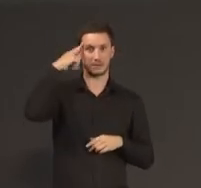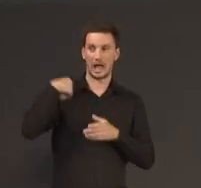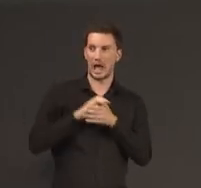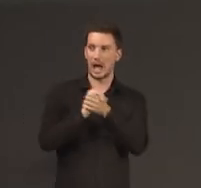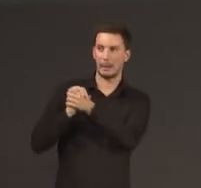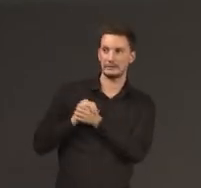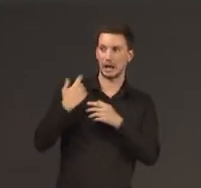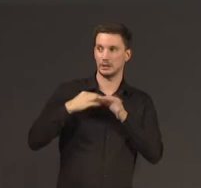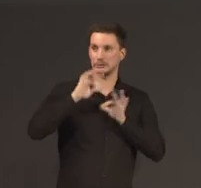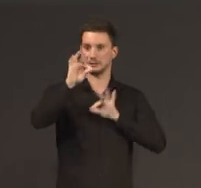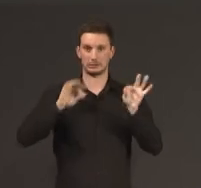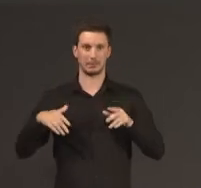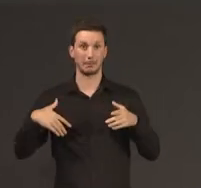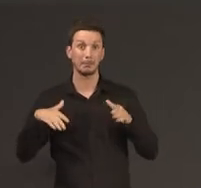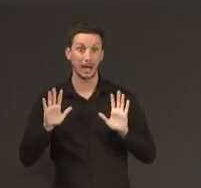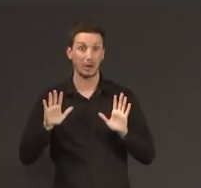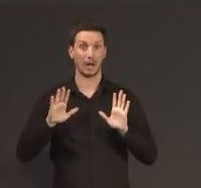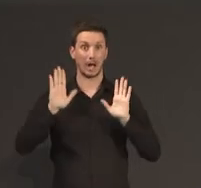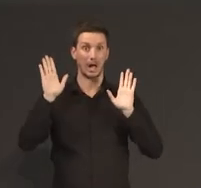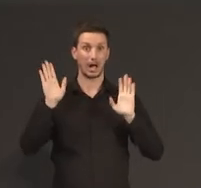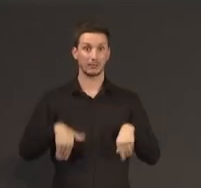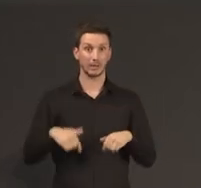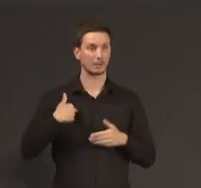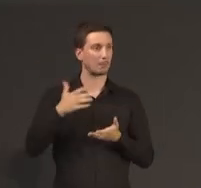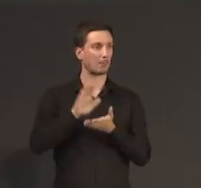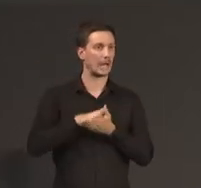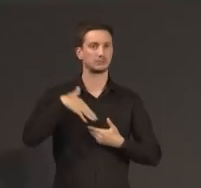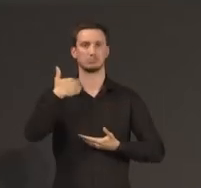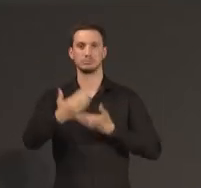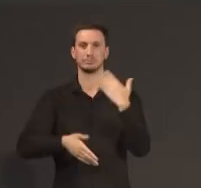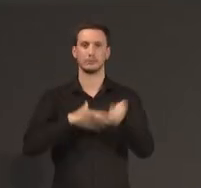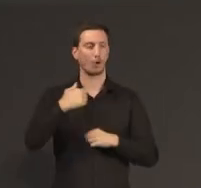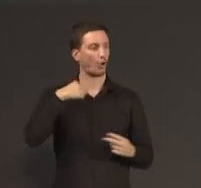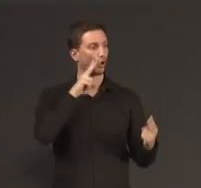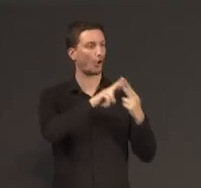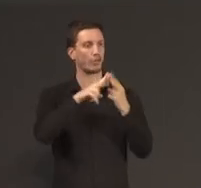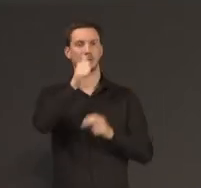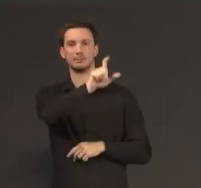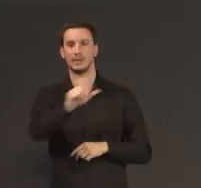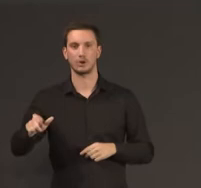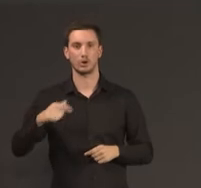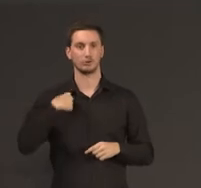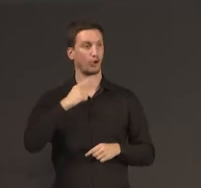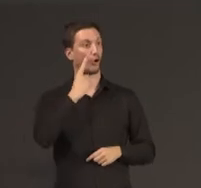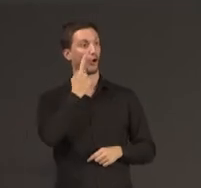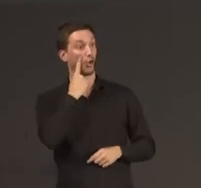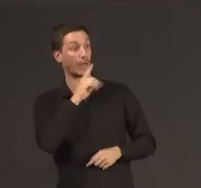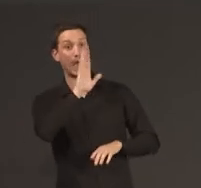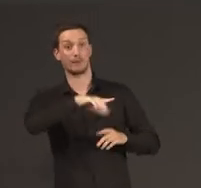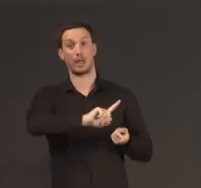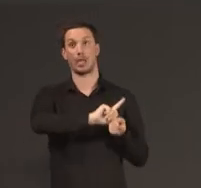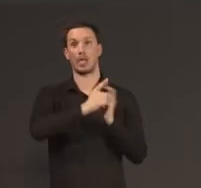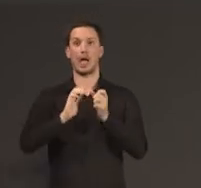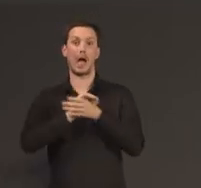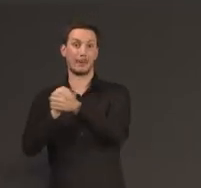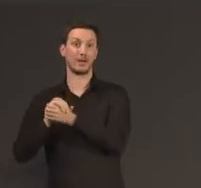amistats. Poc pensàvem, però, que en el pas dels mesos aniríem coneixent més gent, coneguts que acabarien sent amics, i amics